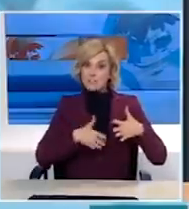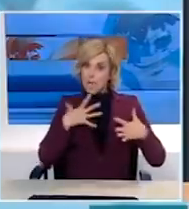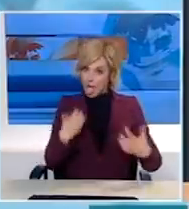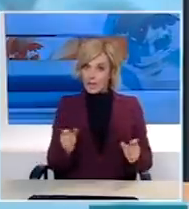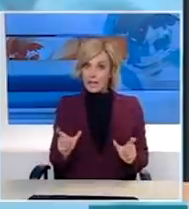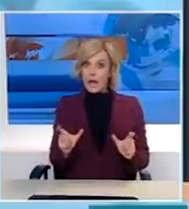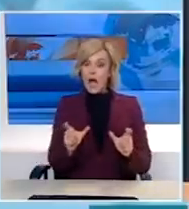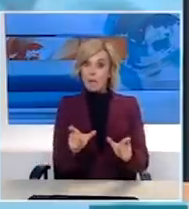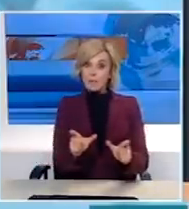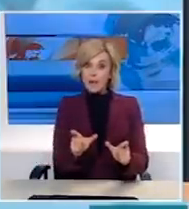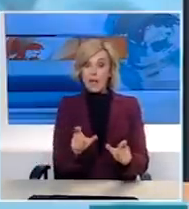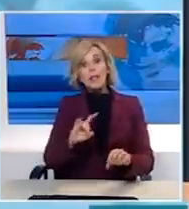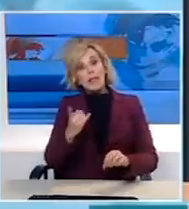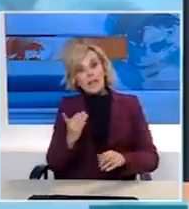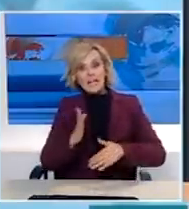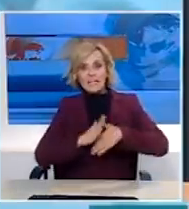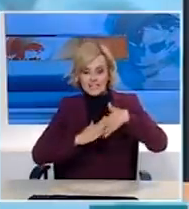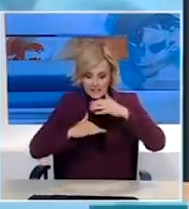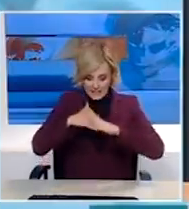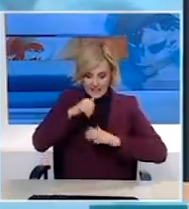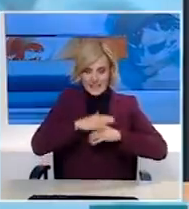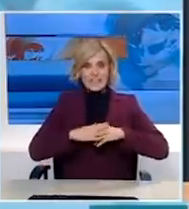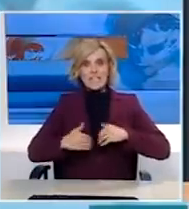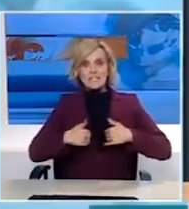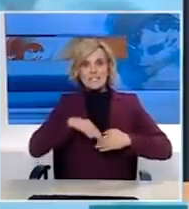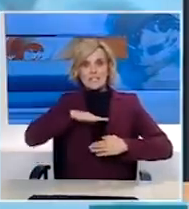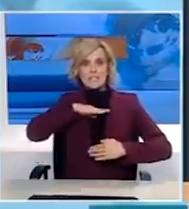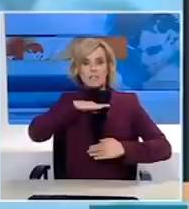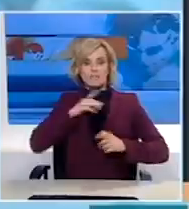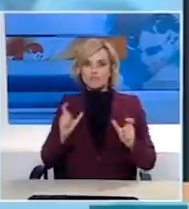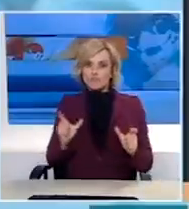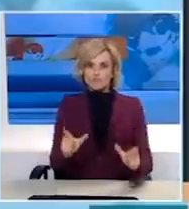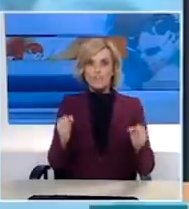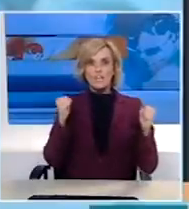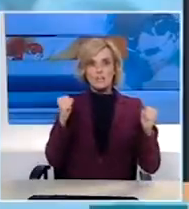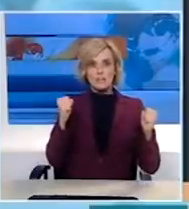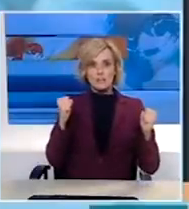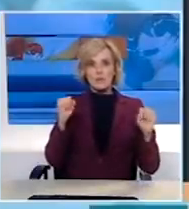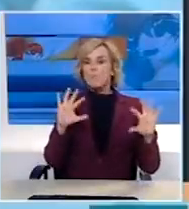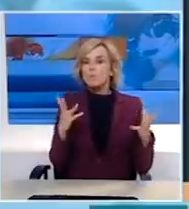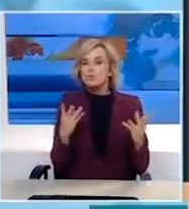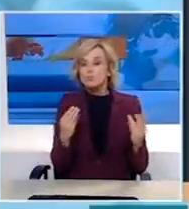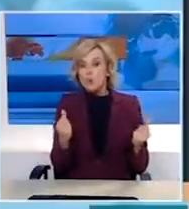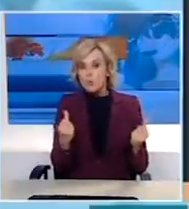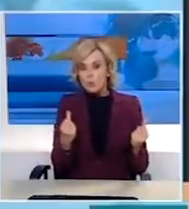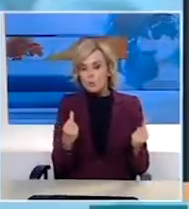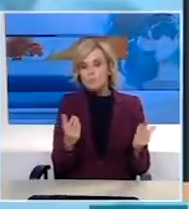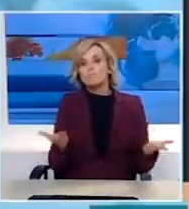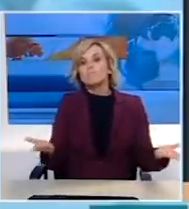θα είναι πιο ευάλωτοι στο δεύτερο κύμα ή στη συνέχιση της ιστορίας αυτής με τον ιό τους επόμενους μήνες ή